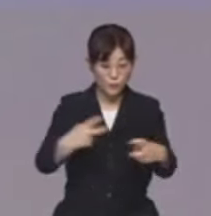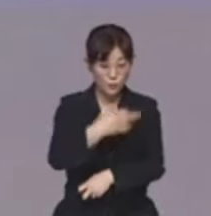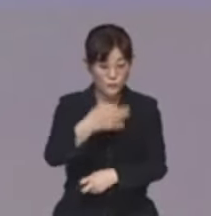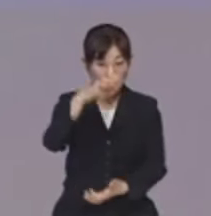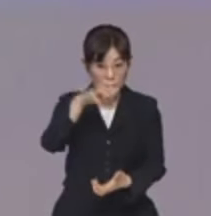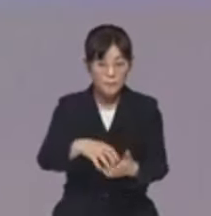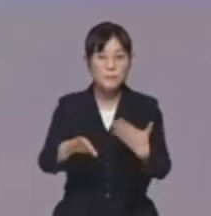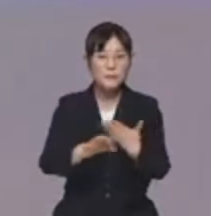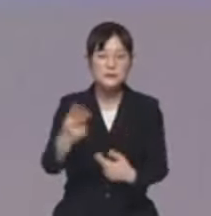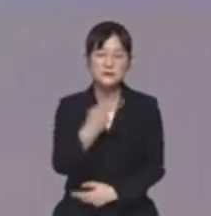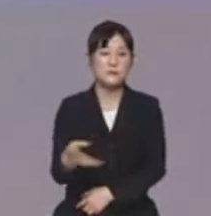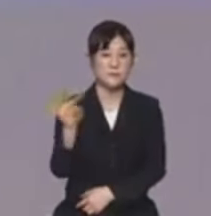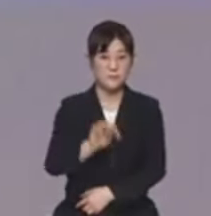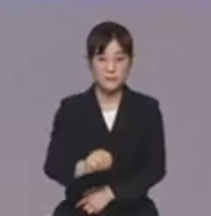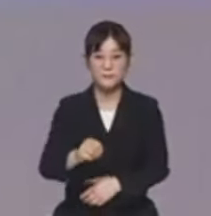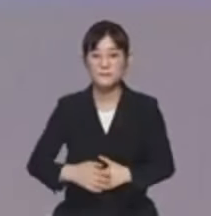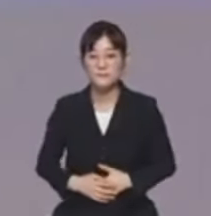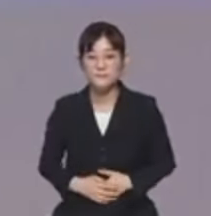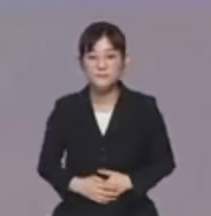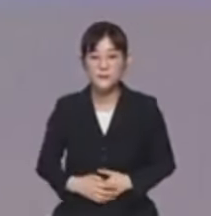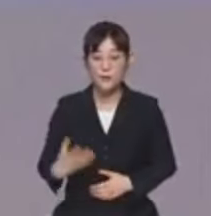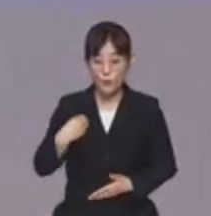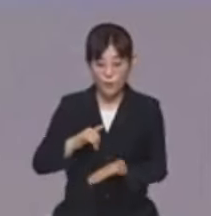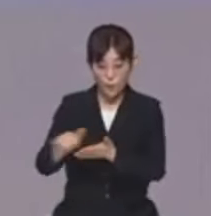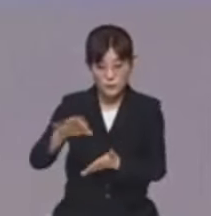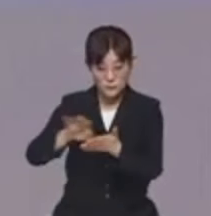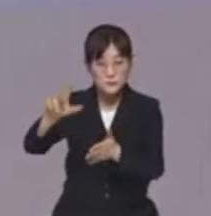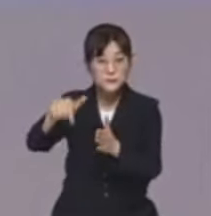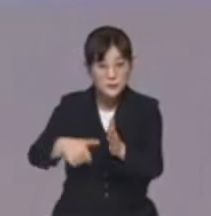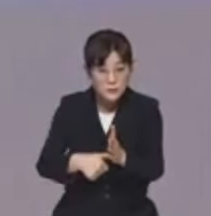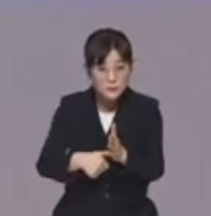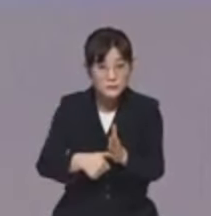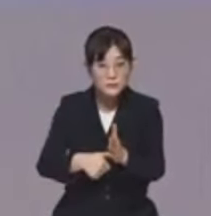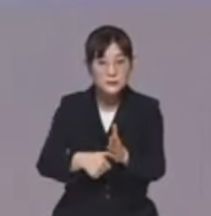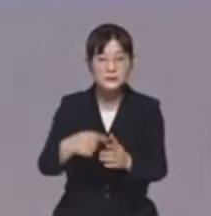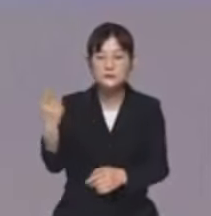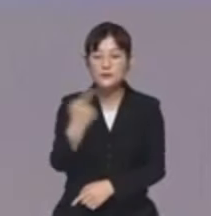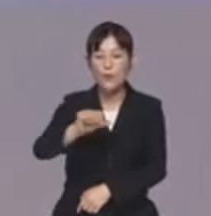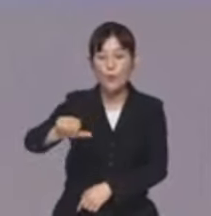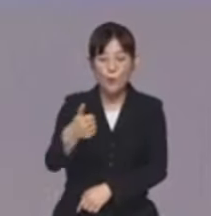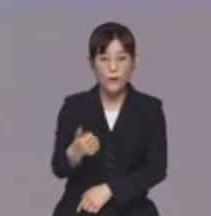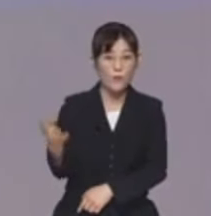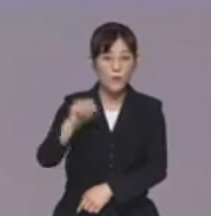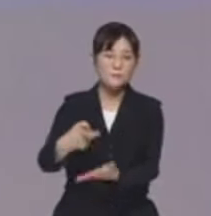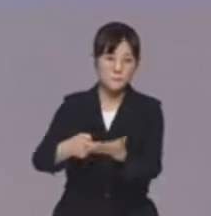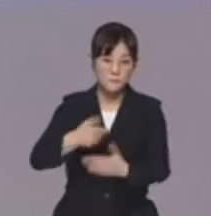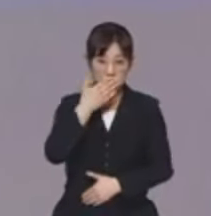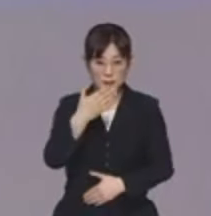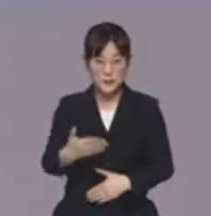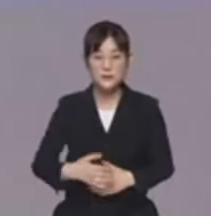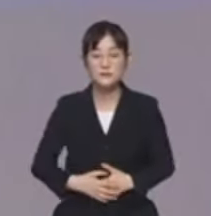금액은 2천억 원에 달했습니다 무한 공항을 이용할을 경우엔이 가운데 1500억 원을 절감할 수 있는